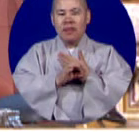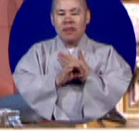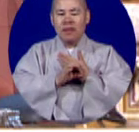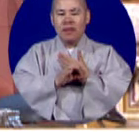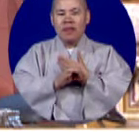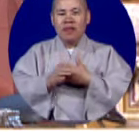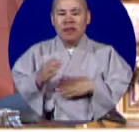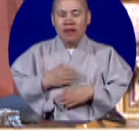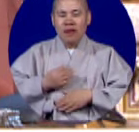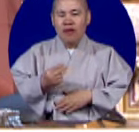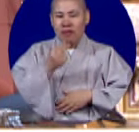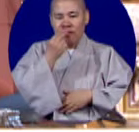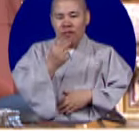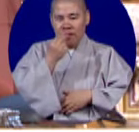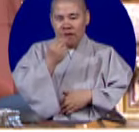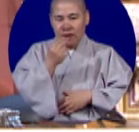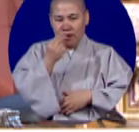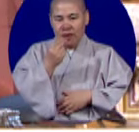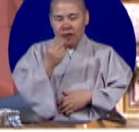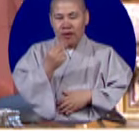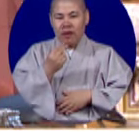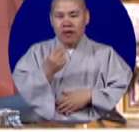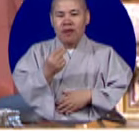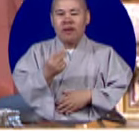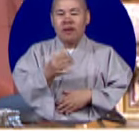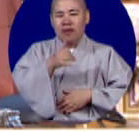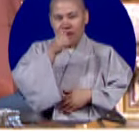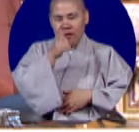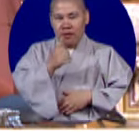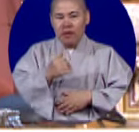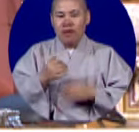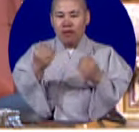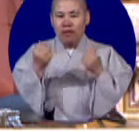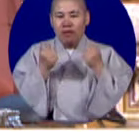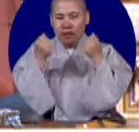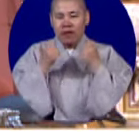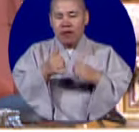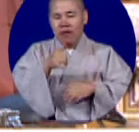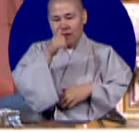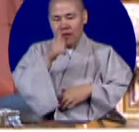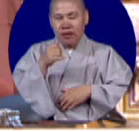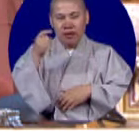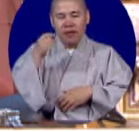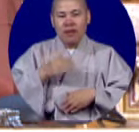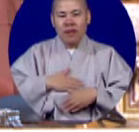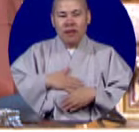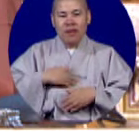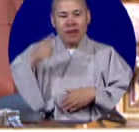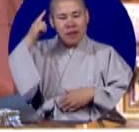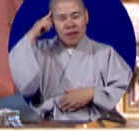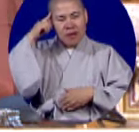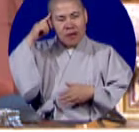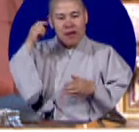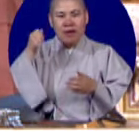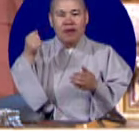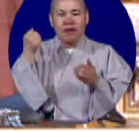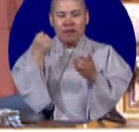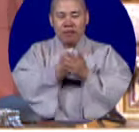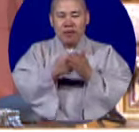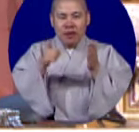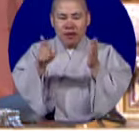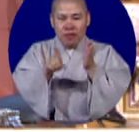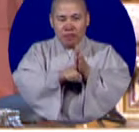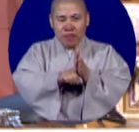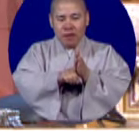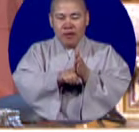수명을 믿든지 자기 건강을 믿든지 자기 판단, 자기 의식을 믿든지 그렇기